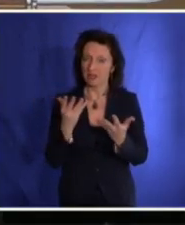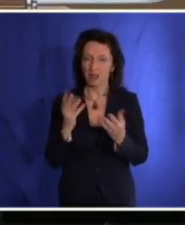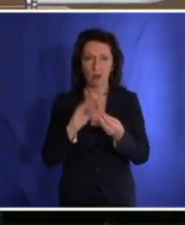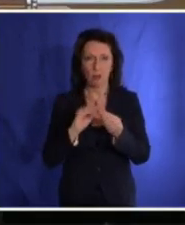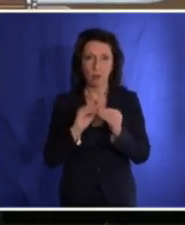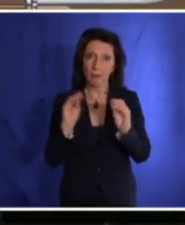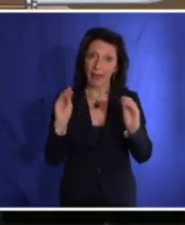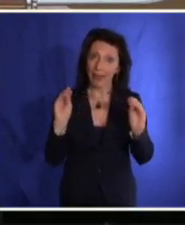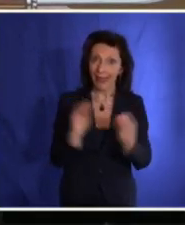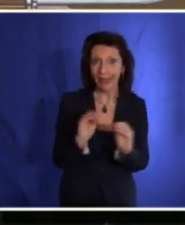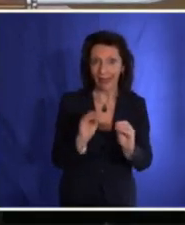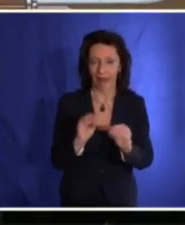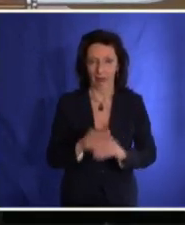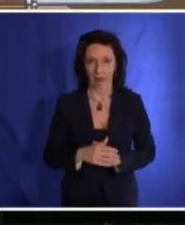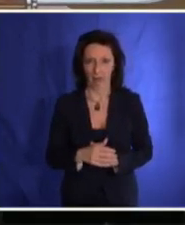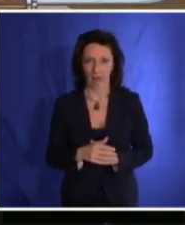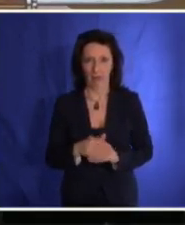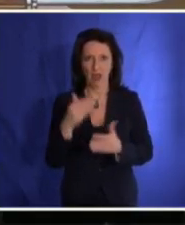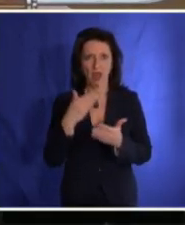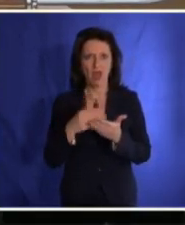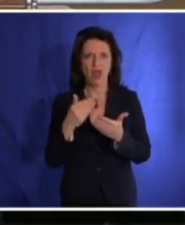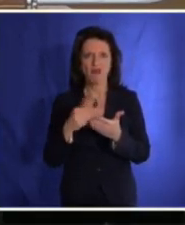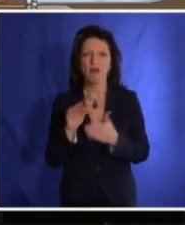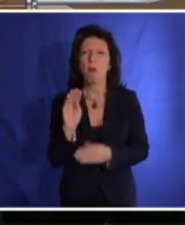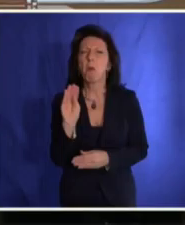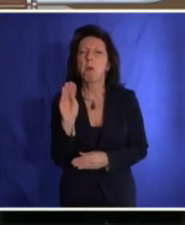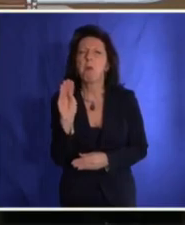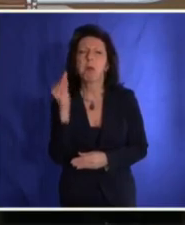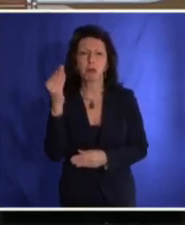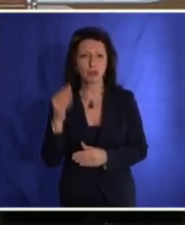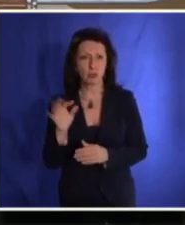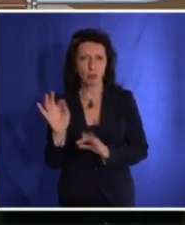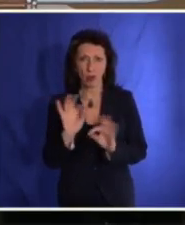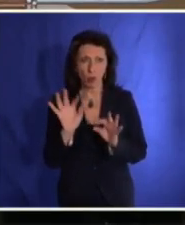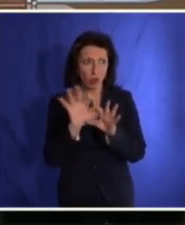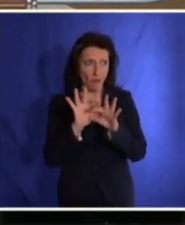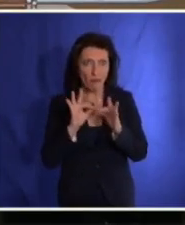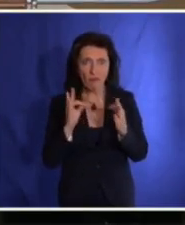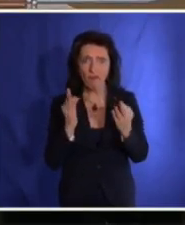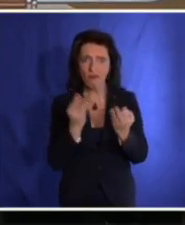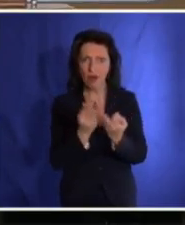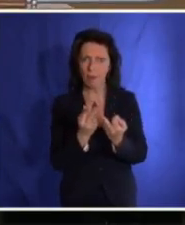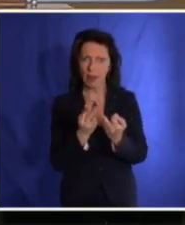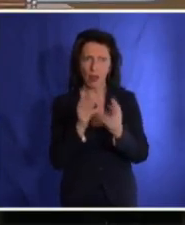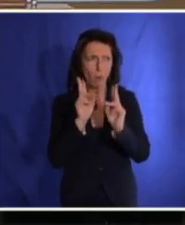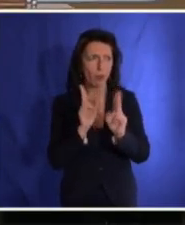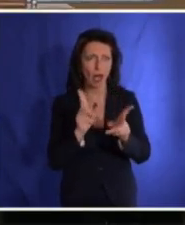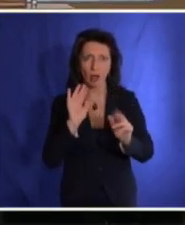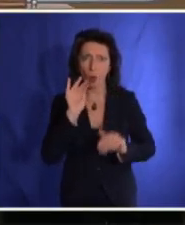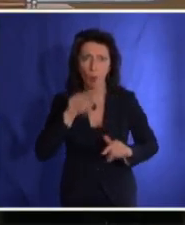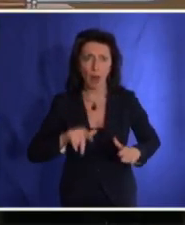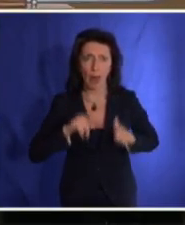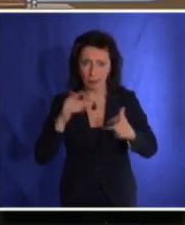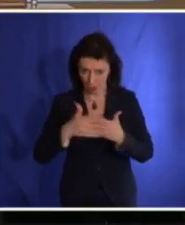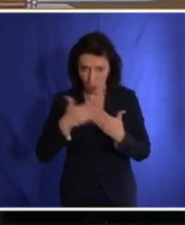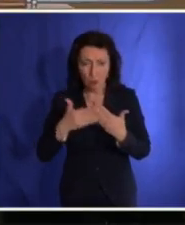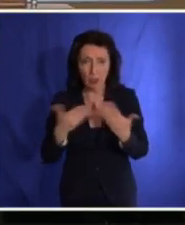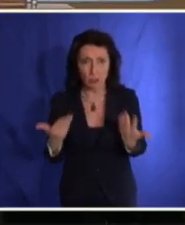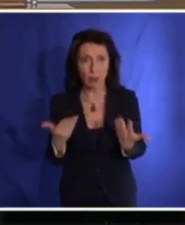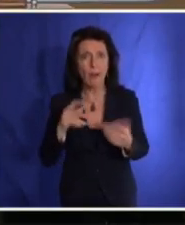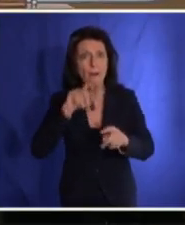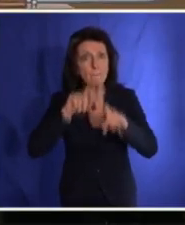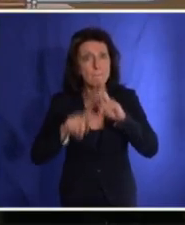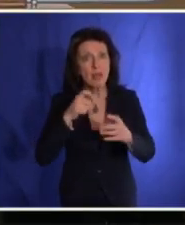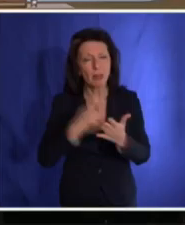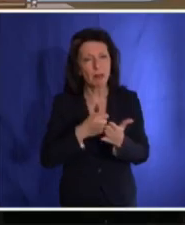einen Buchstaben und wo geht es um die Existenz ganzer Familien wie beim Milchpreis. Das sind die Bereiche, bei